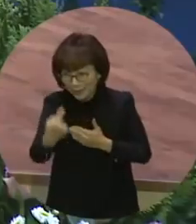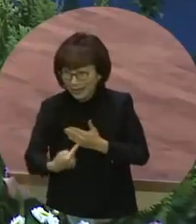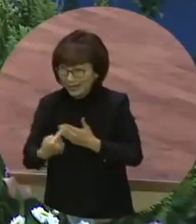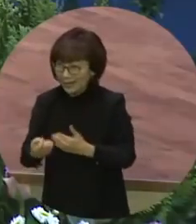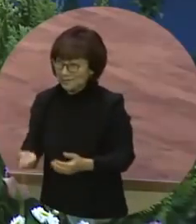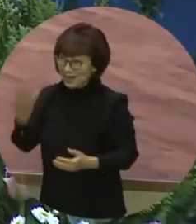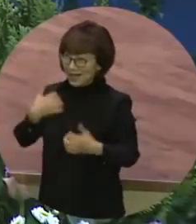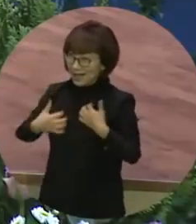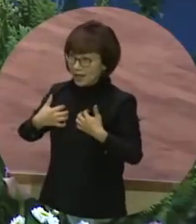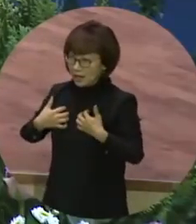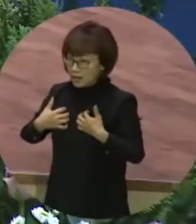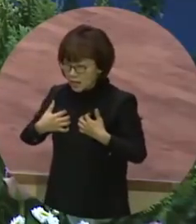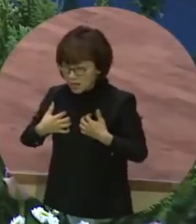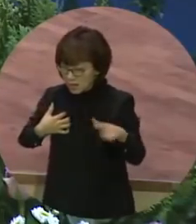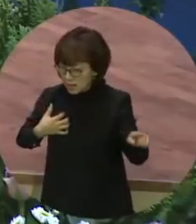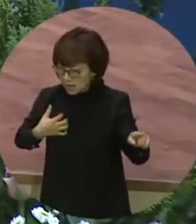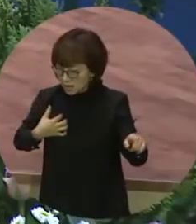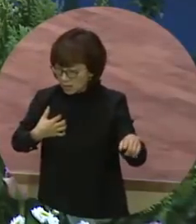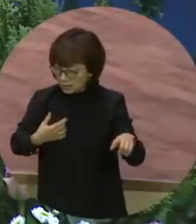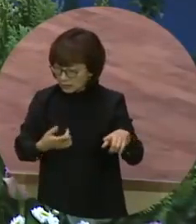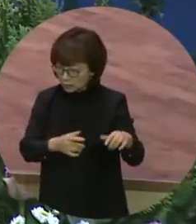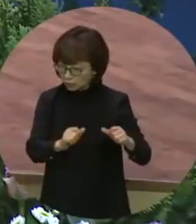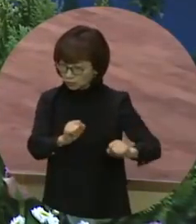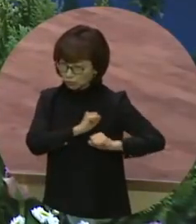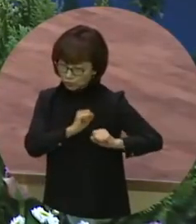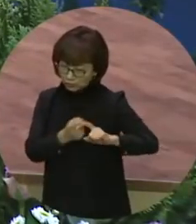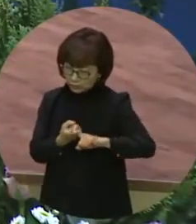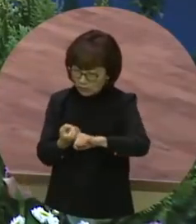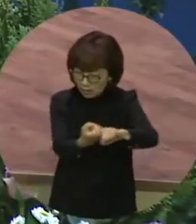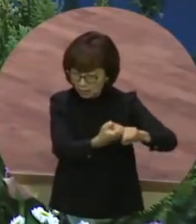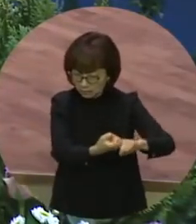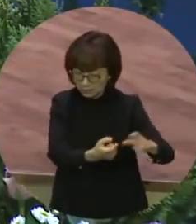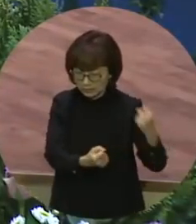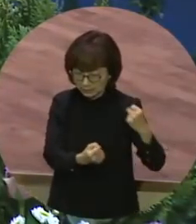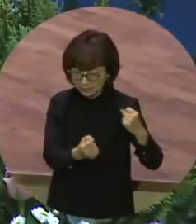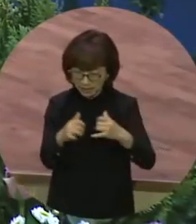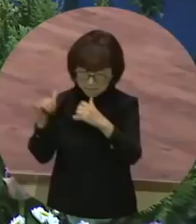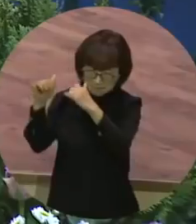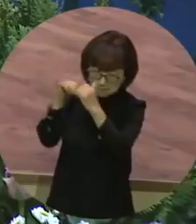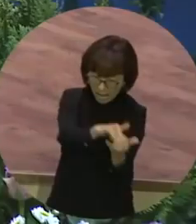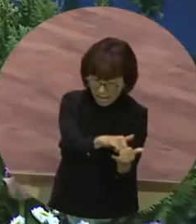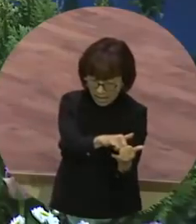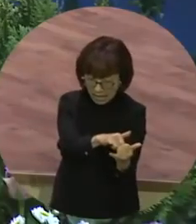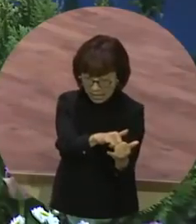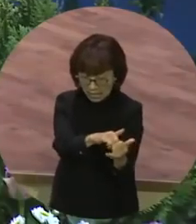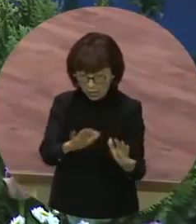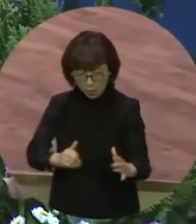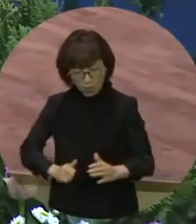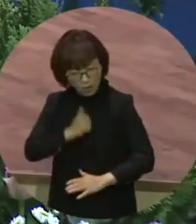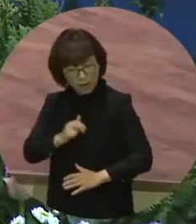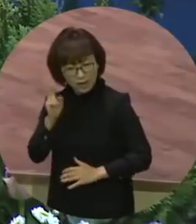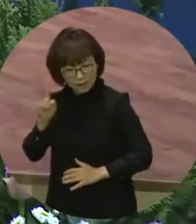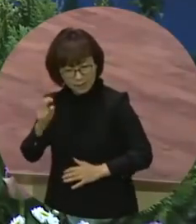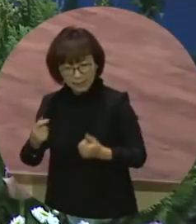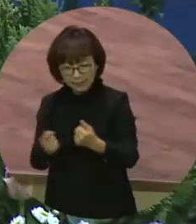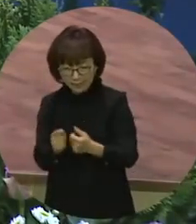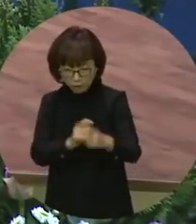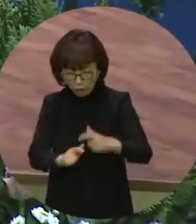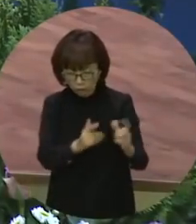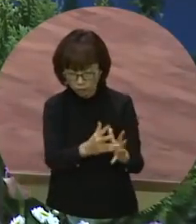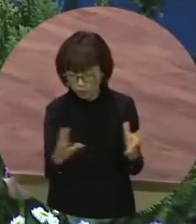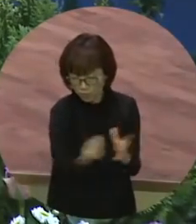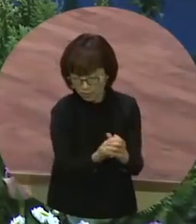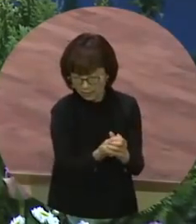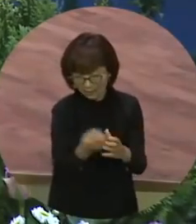공격 당했기 때문에 분명히 쳐들어올 것이다. 인간 상식적으로 맞는 말이에요. 쳐들어올 것이다.